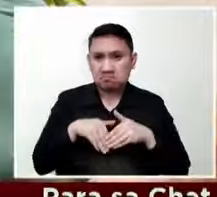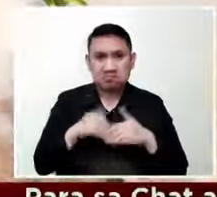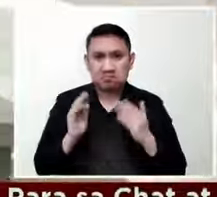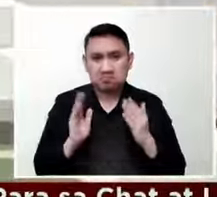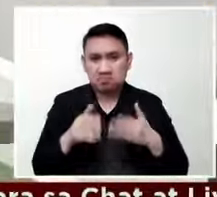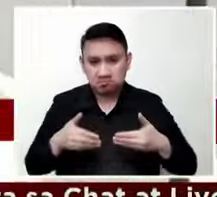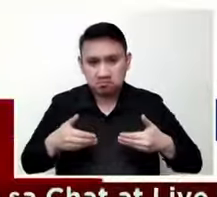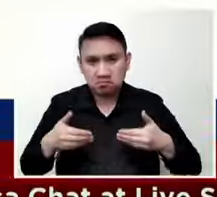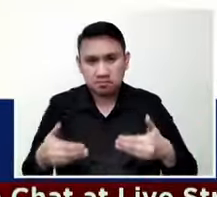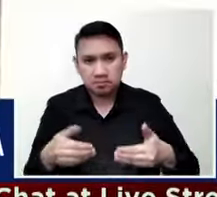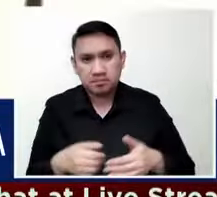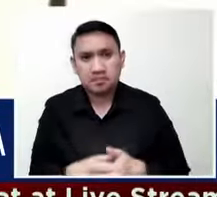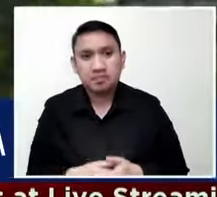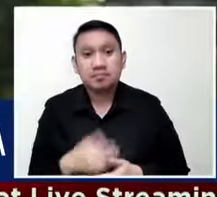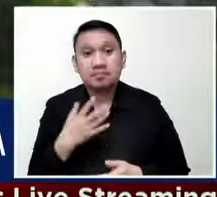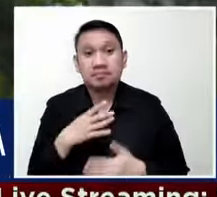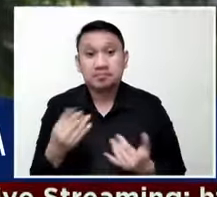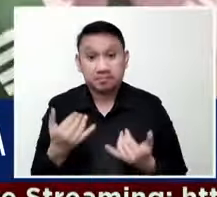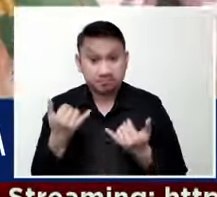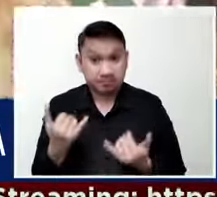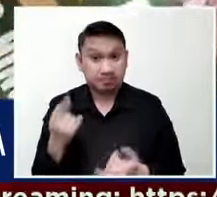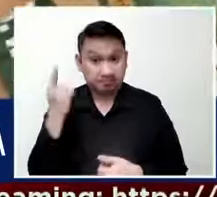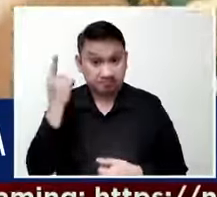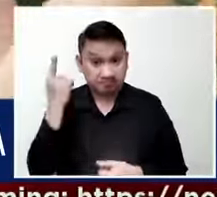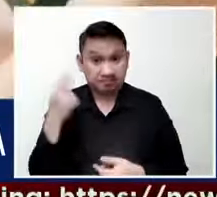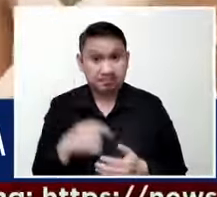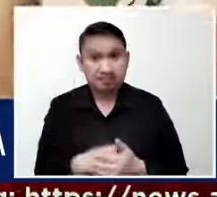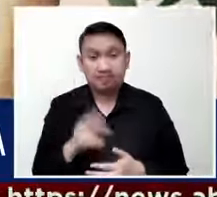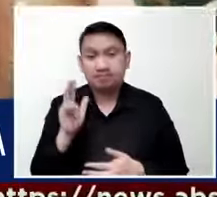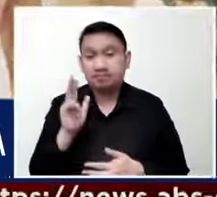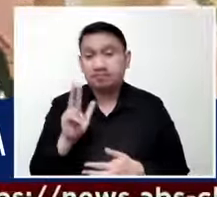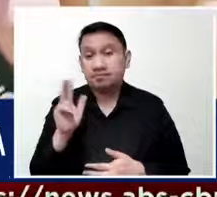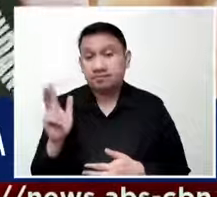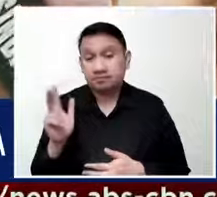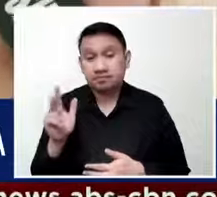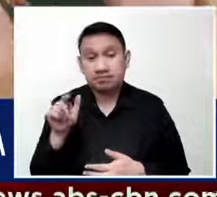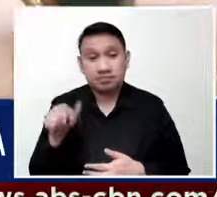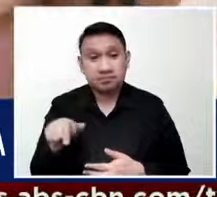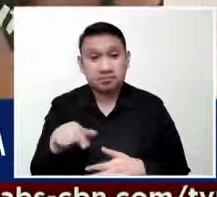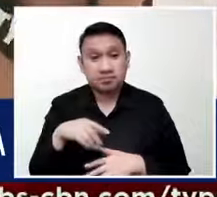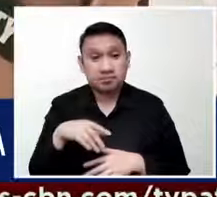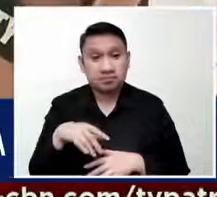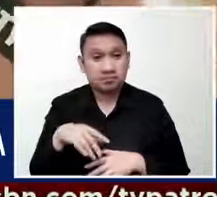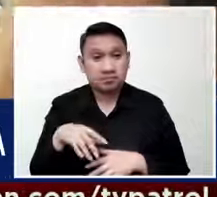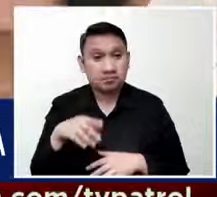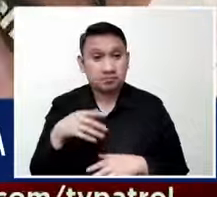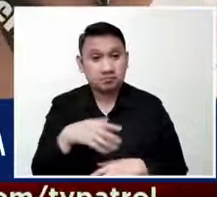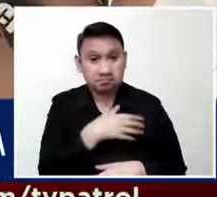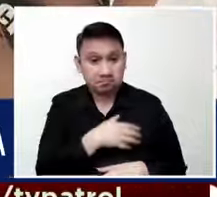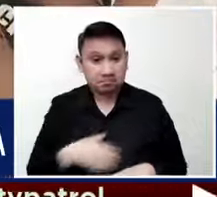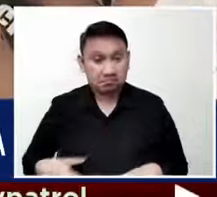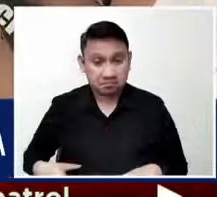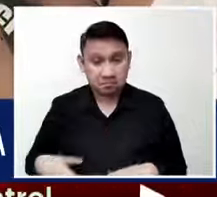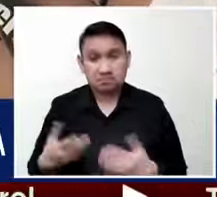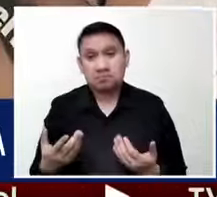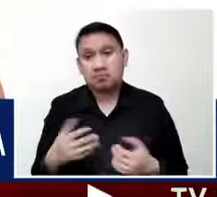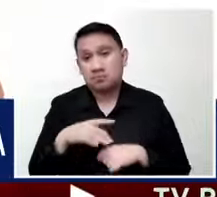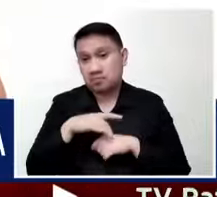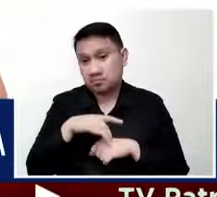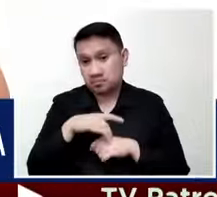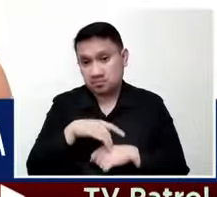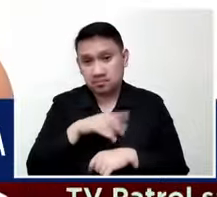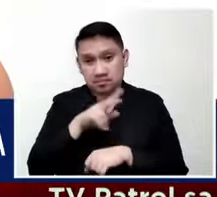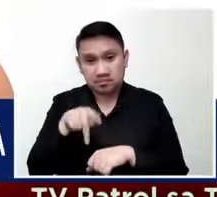Kumataw naman sa pagrampa ngayong Miyerkules ang 30 Earth Warriors na lalaban para sa Miss Earth Philippines